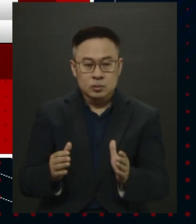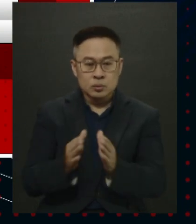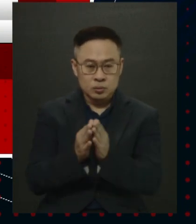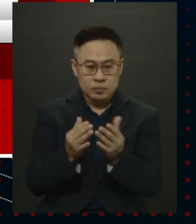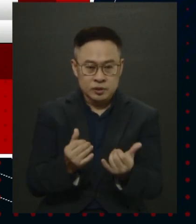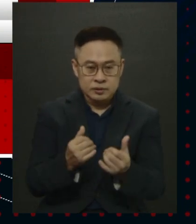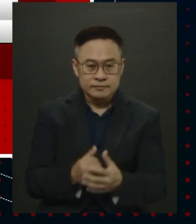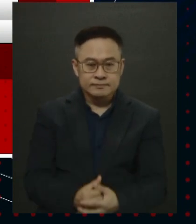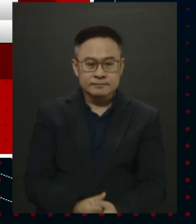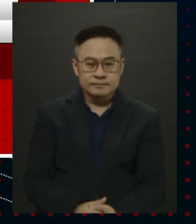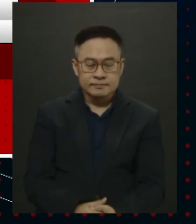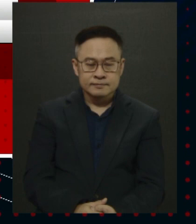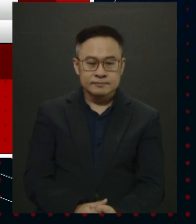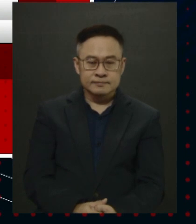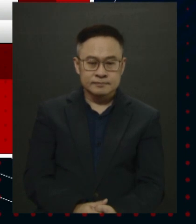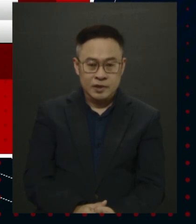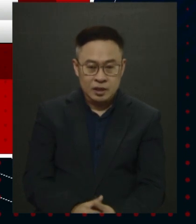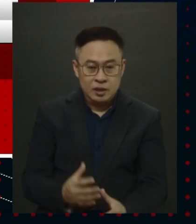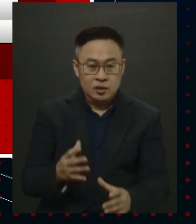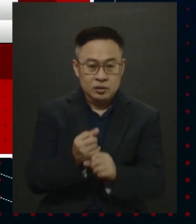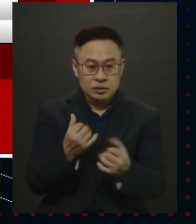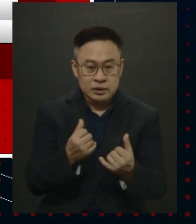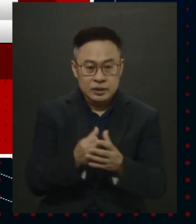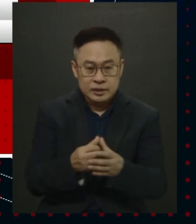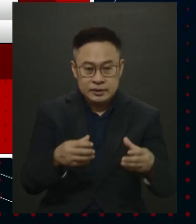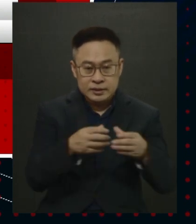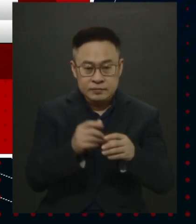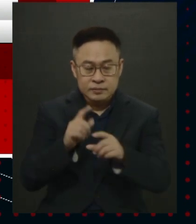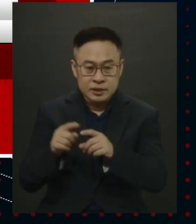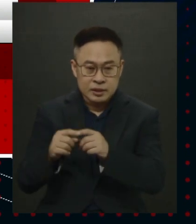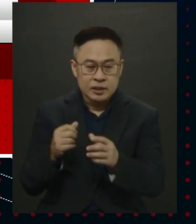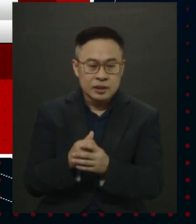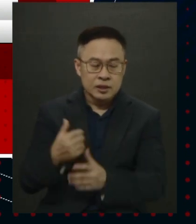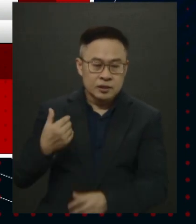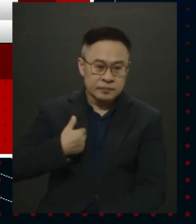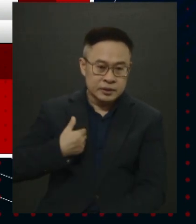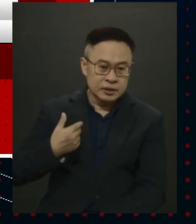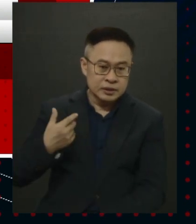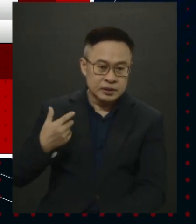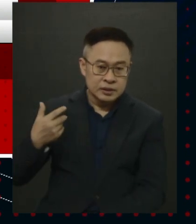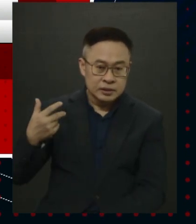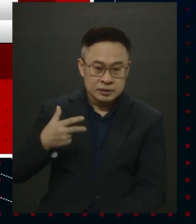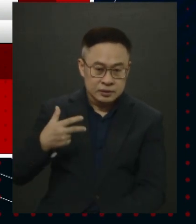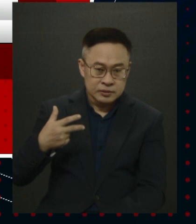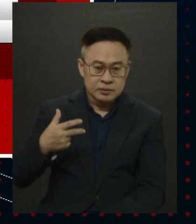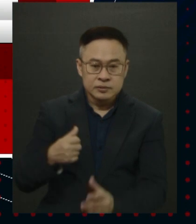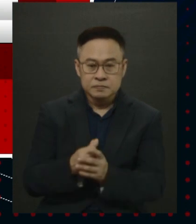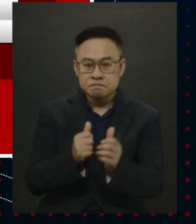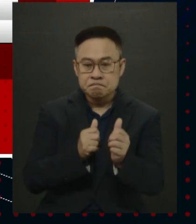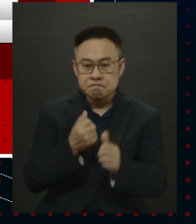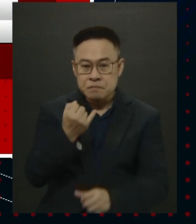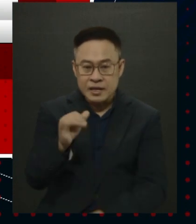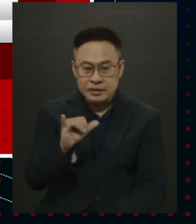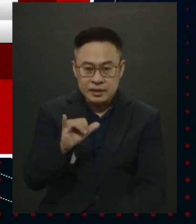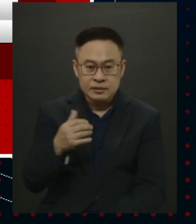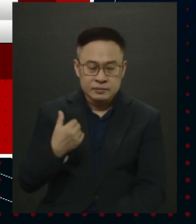หนึ่งทีมที่ยังไม่แพแพ้ใครเท่ากับว่าตอนนี้เนี่ย 3ทีมนะครับเหลือ 3ทีมที่ยังไม่แพ้ใครนะครับส่วนอุทัยธานีก็กระโดด